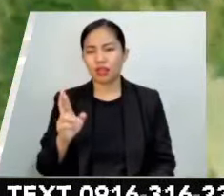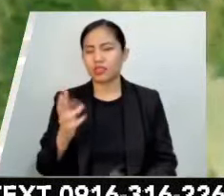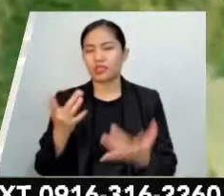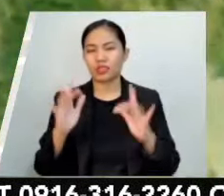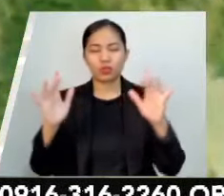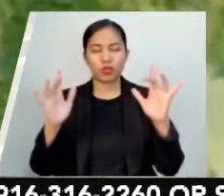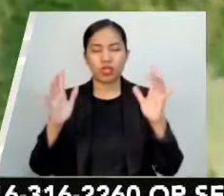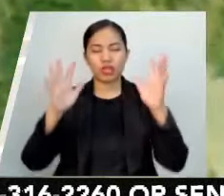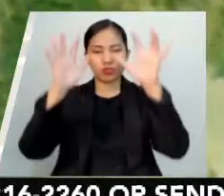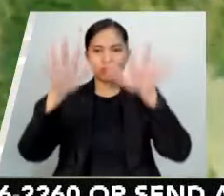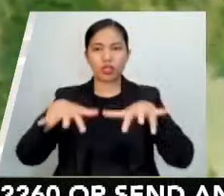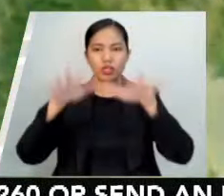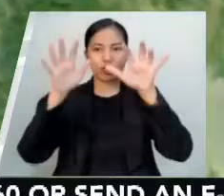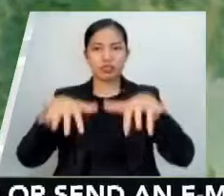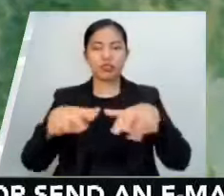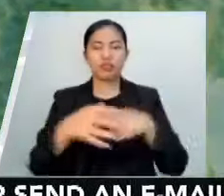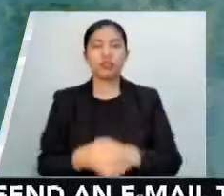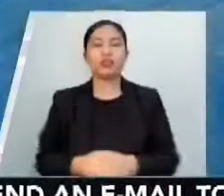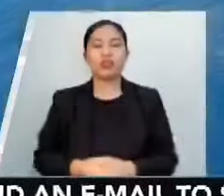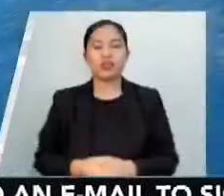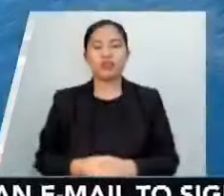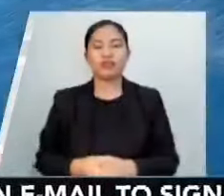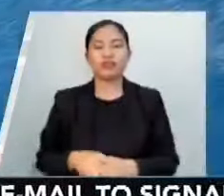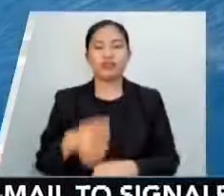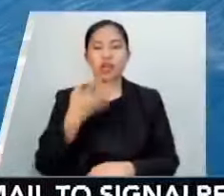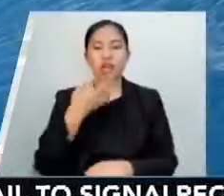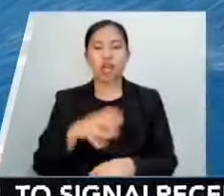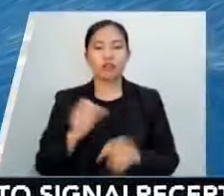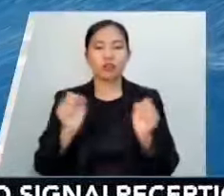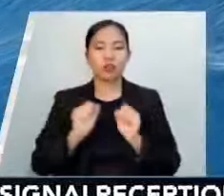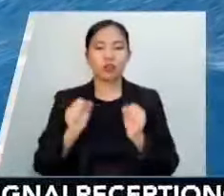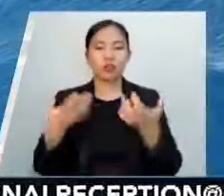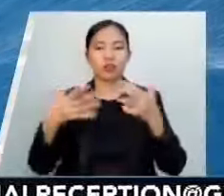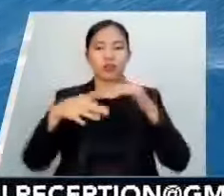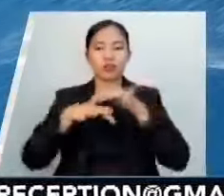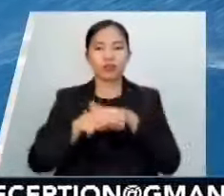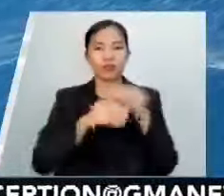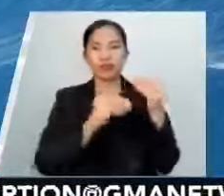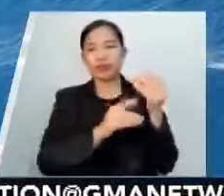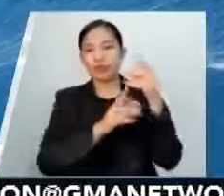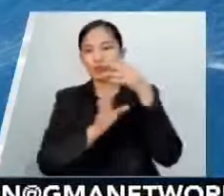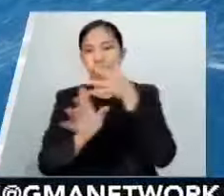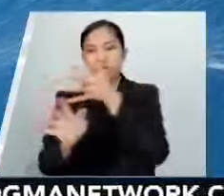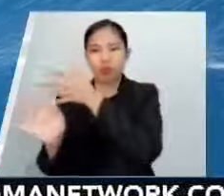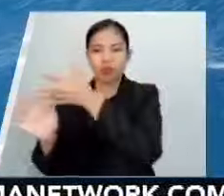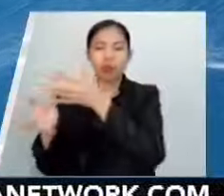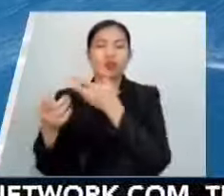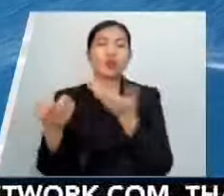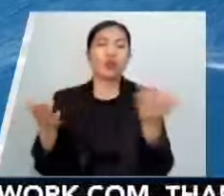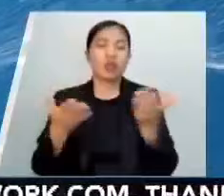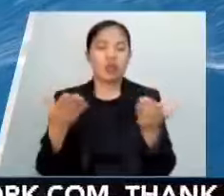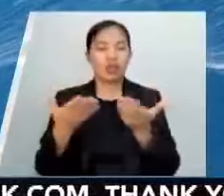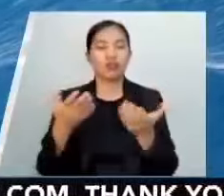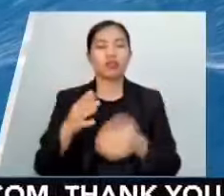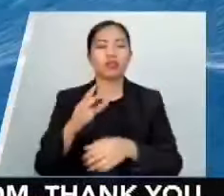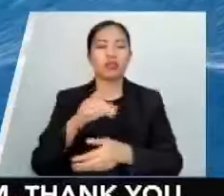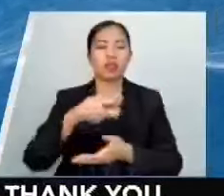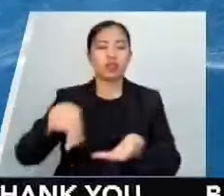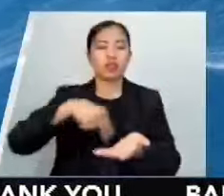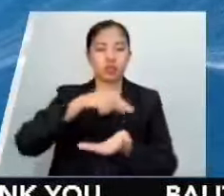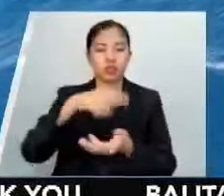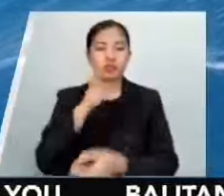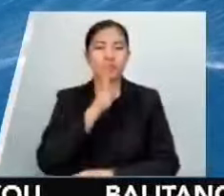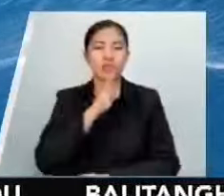PAGASA, shear line ang nagpapaulan ngayon sa Quezon at sa Bicol. Ang shear line ay ang pagsasalubong ng malamig na